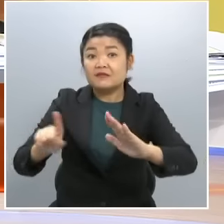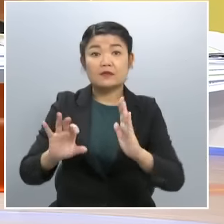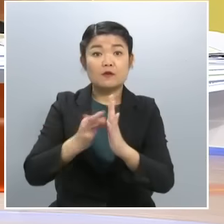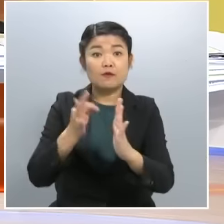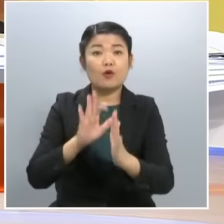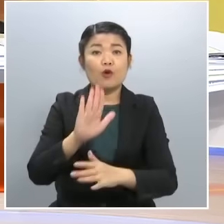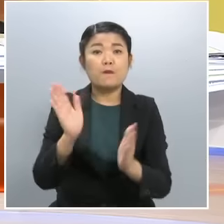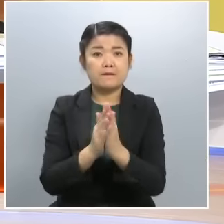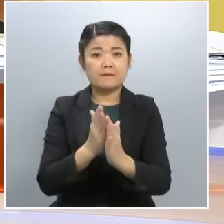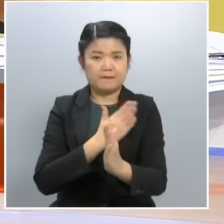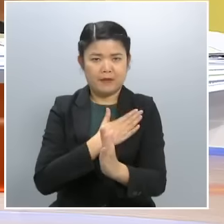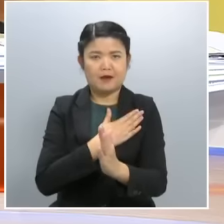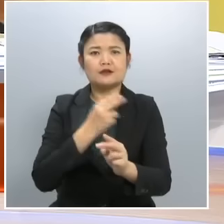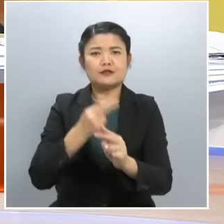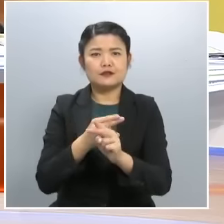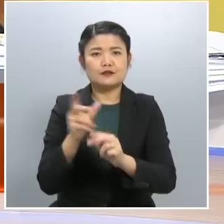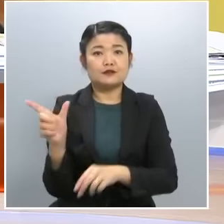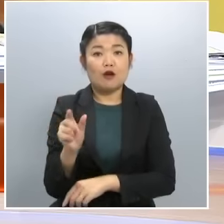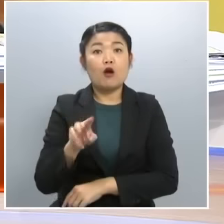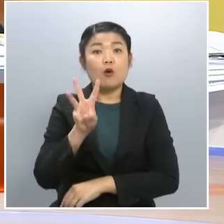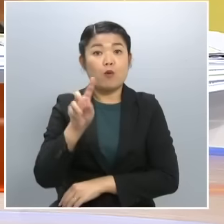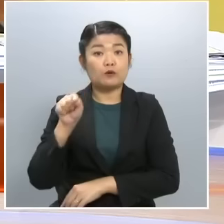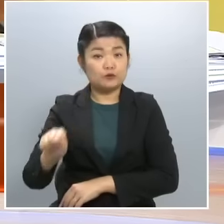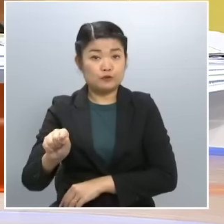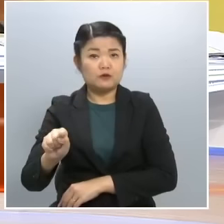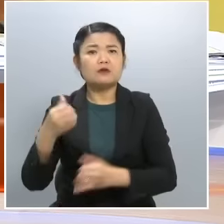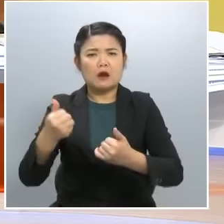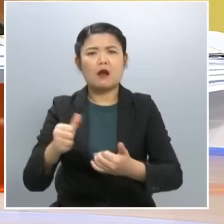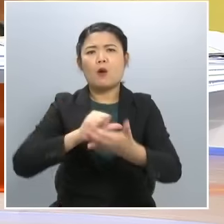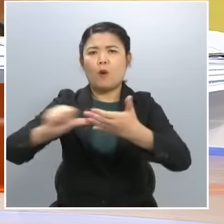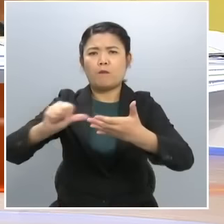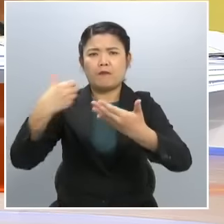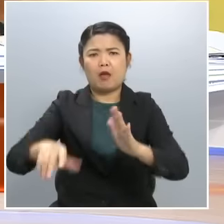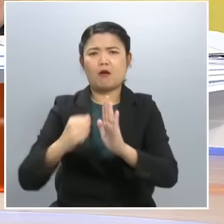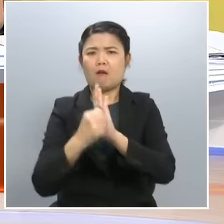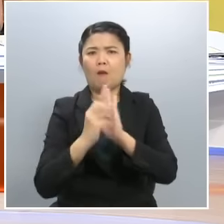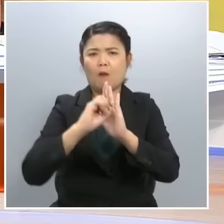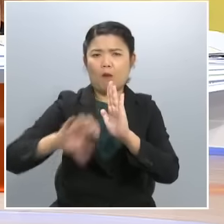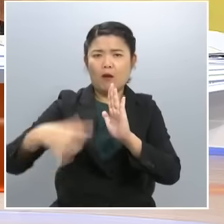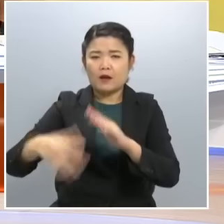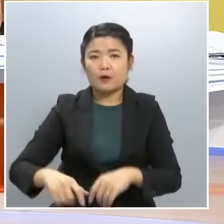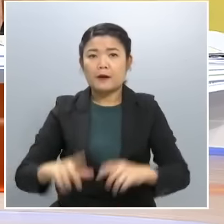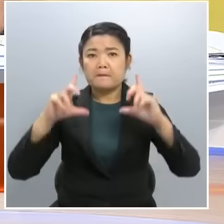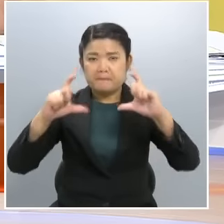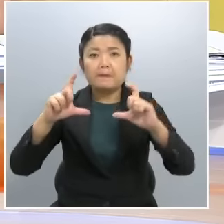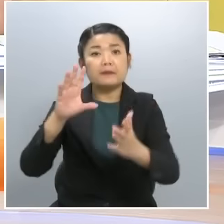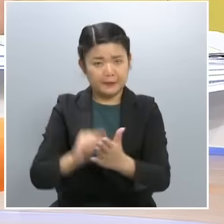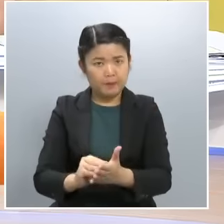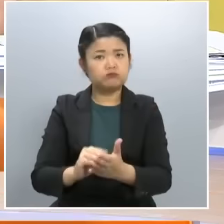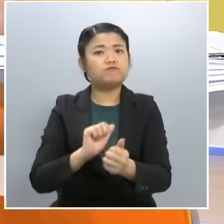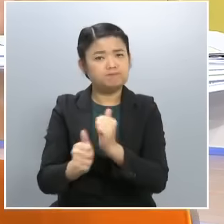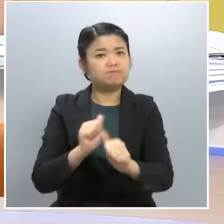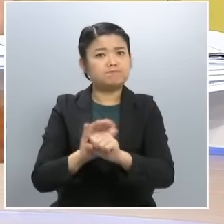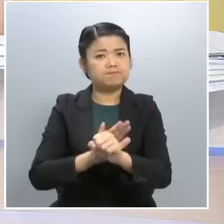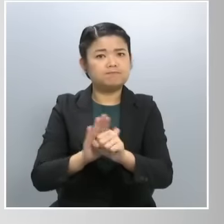บวชิรเมธีซึ่งในเวลาต่อมาถูกรบไปค่ะแต่แคปทันแล้วกลายเป็นประเด็นร้อนแรงเมื่อวาน